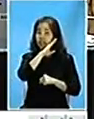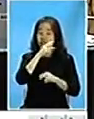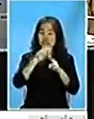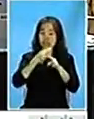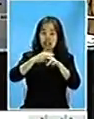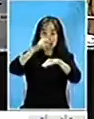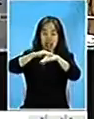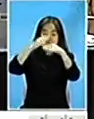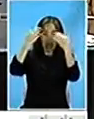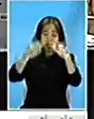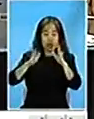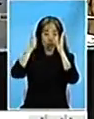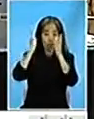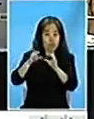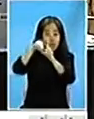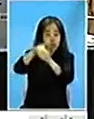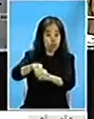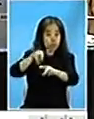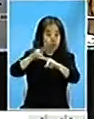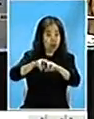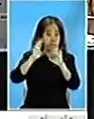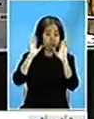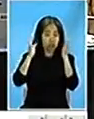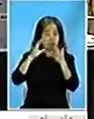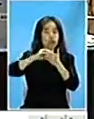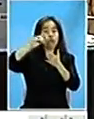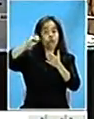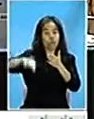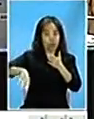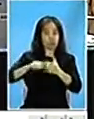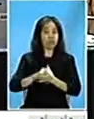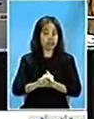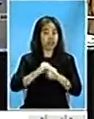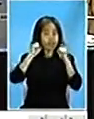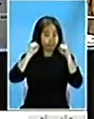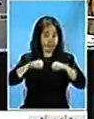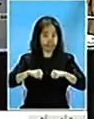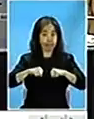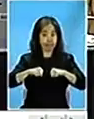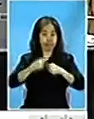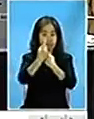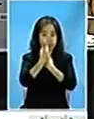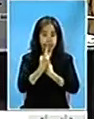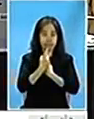อแล้วไม่อยู่ในที่ประชุมก็ถือว่าสละสิทธิ์ขอเป็นตามนี้นะครับ